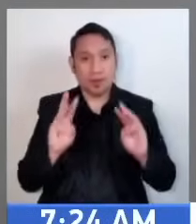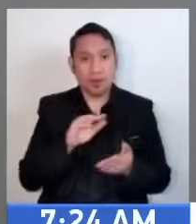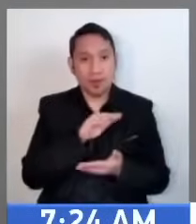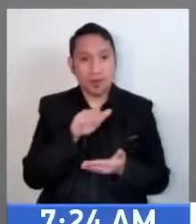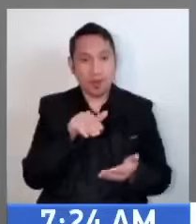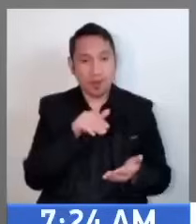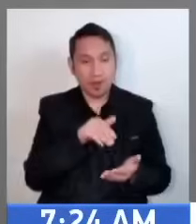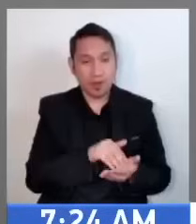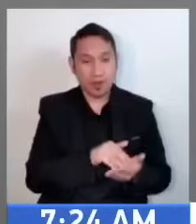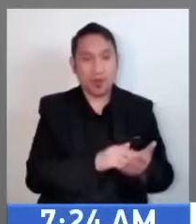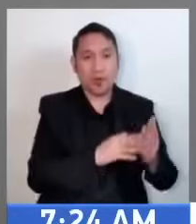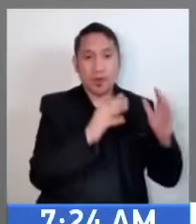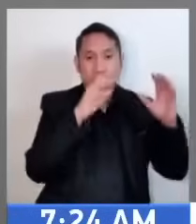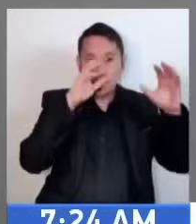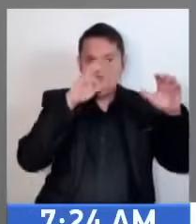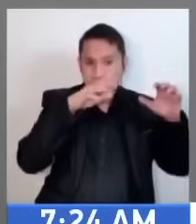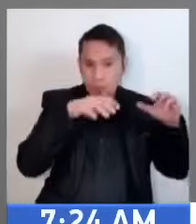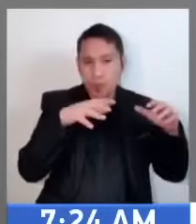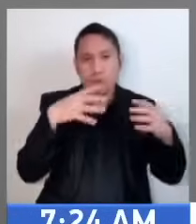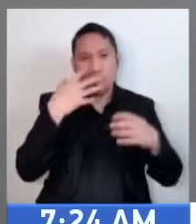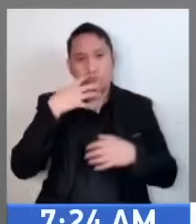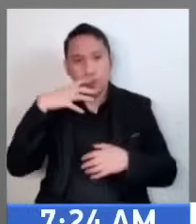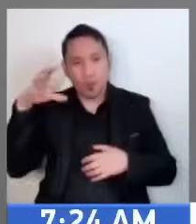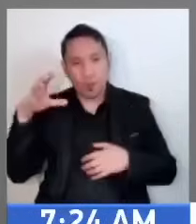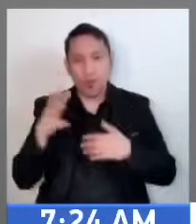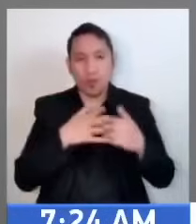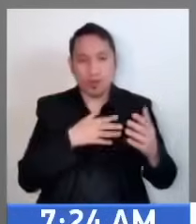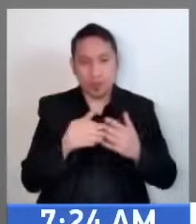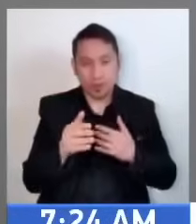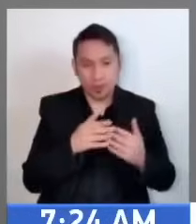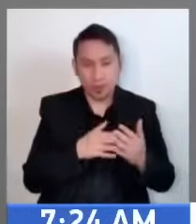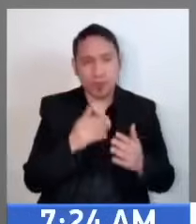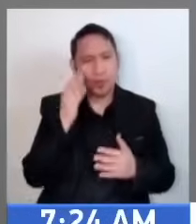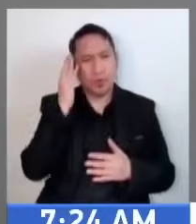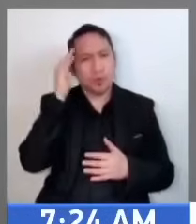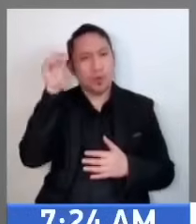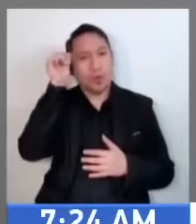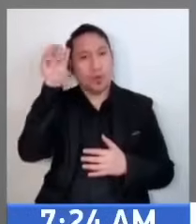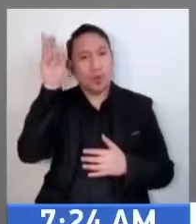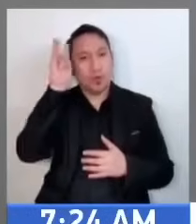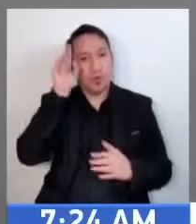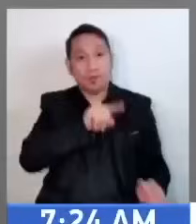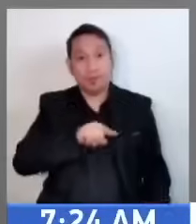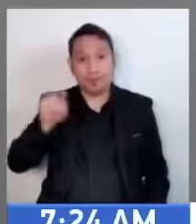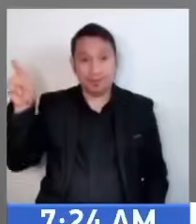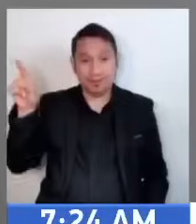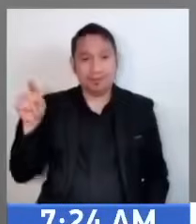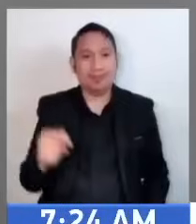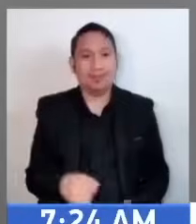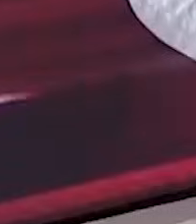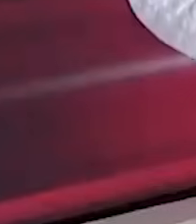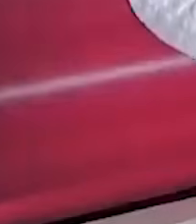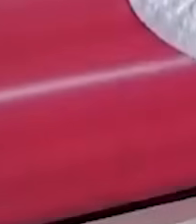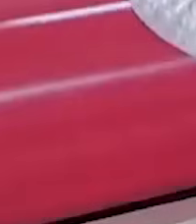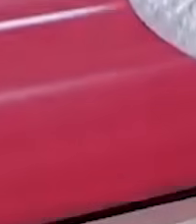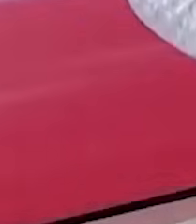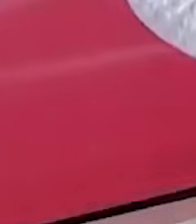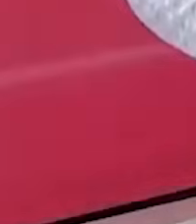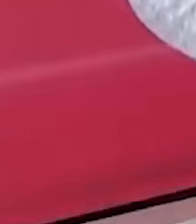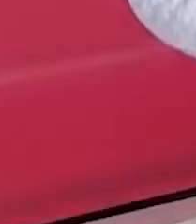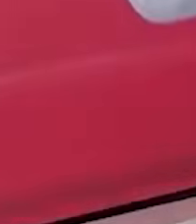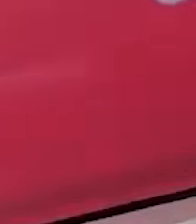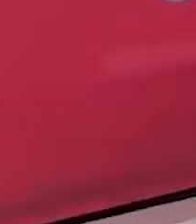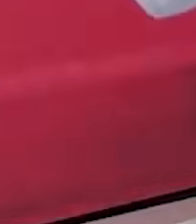Maasahan anuman ang panahon. Know the weather before you go para mark safe lagi, mga kapuso.